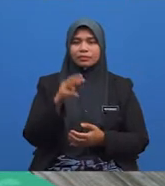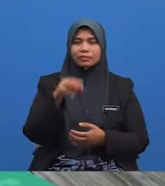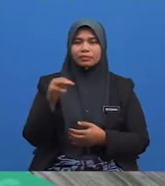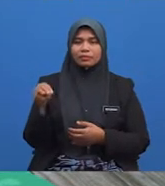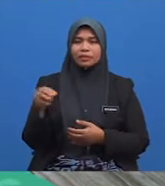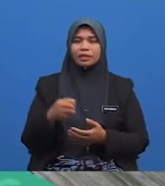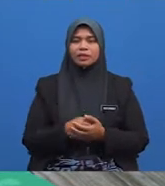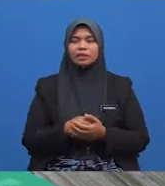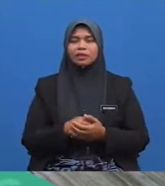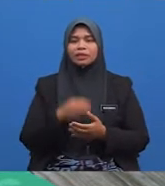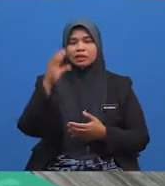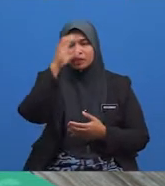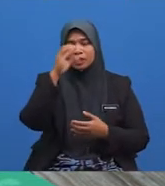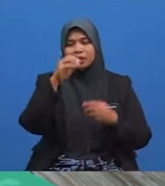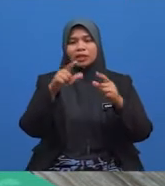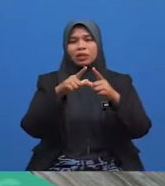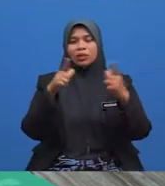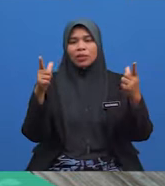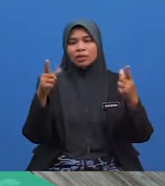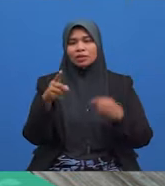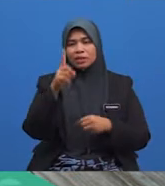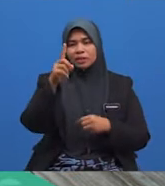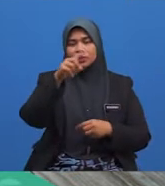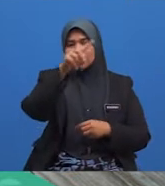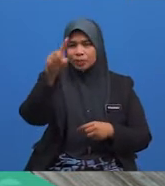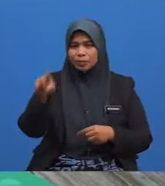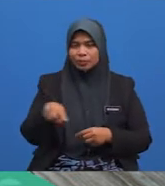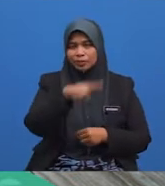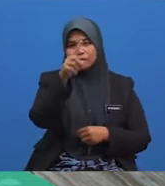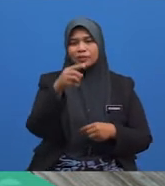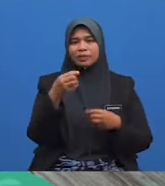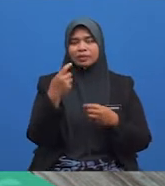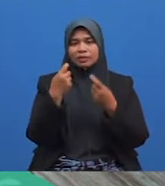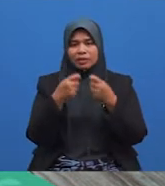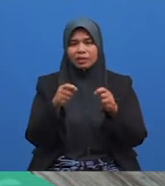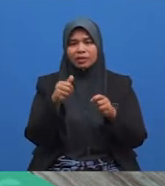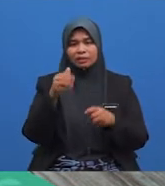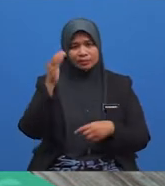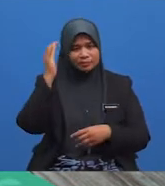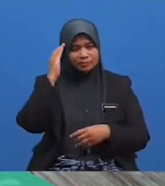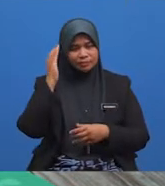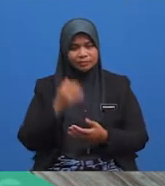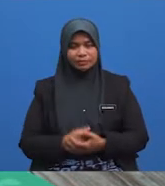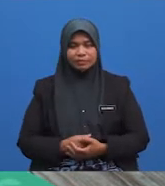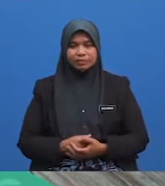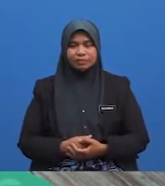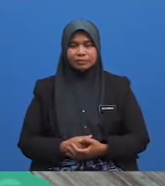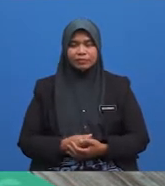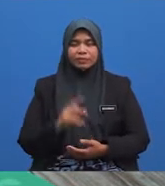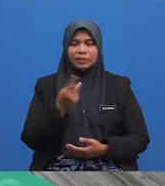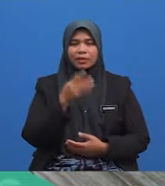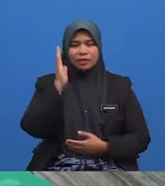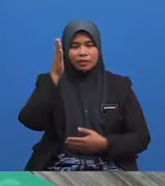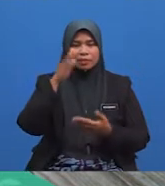Murid-murid, mencari luas satu bulatan telah anda ketahui. Seterusnya, kita